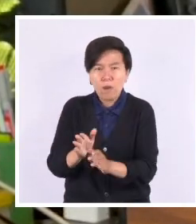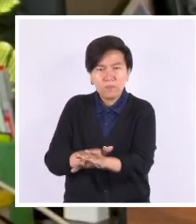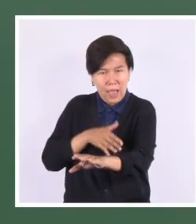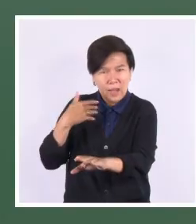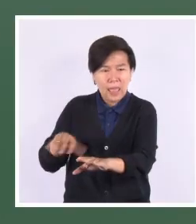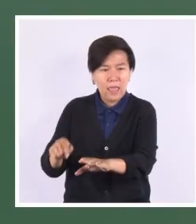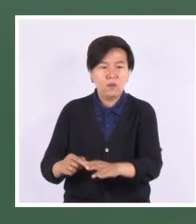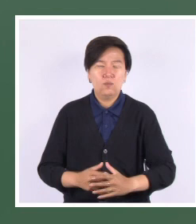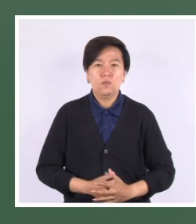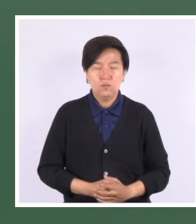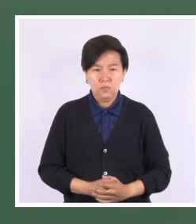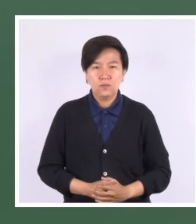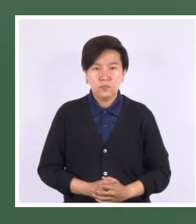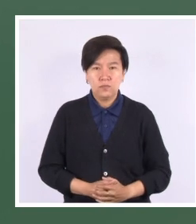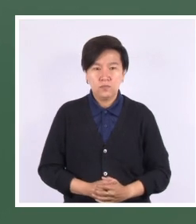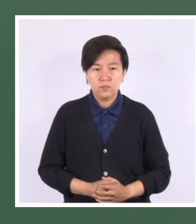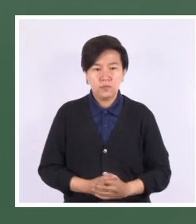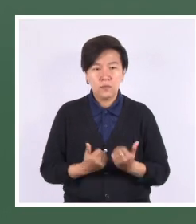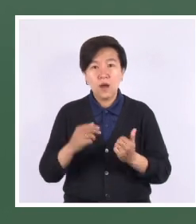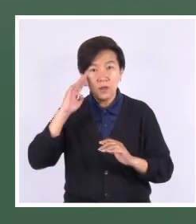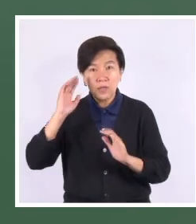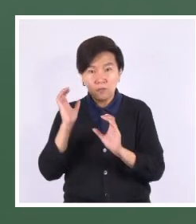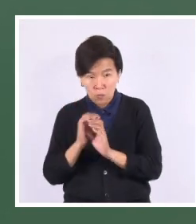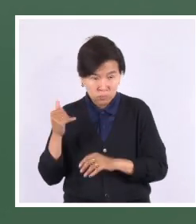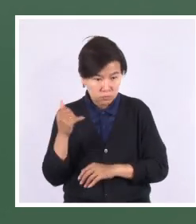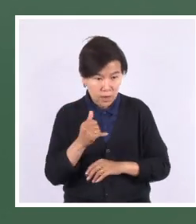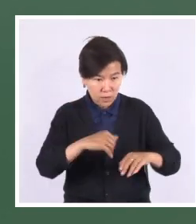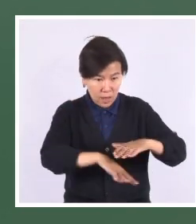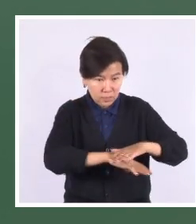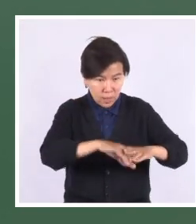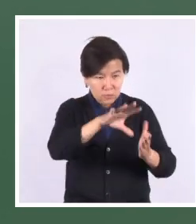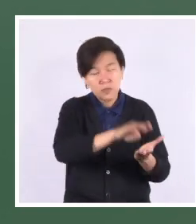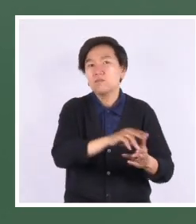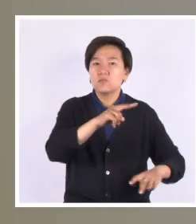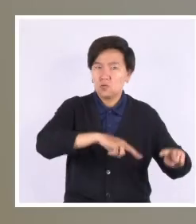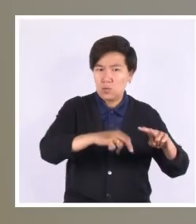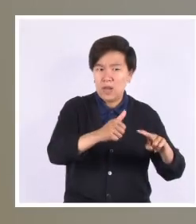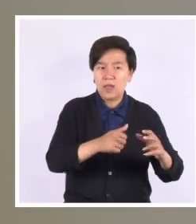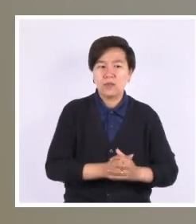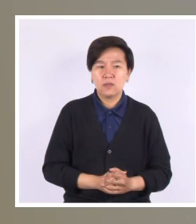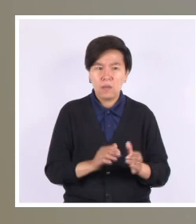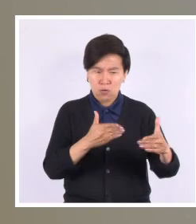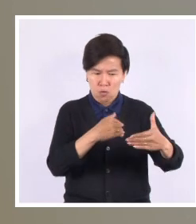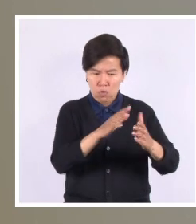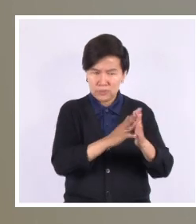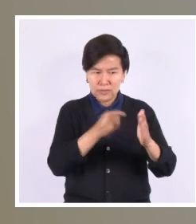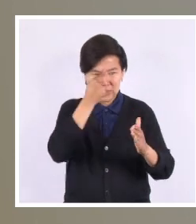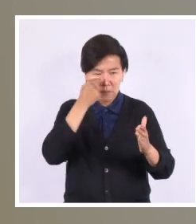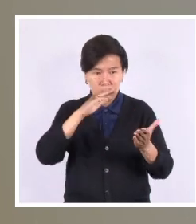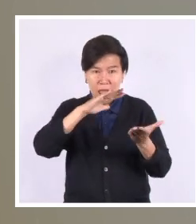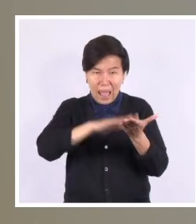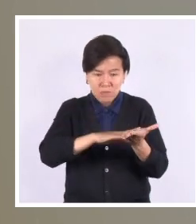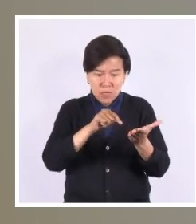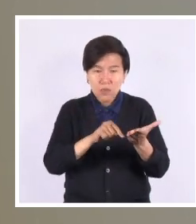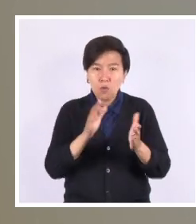นเหมือนอาวุธคู่กายเขาและยินดีให้ตำรวจเข้ามาสอบสวนมาตรวจลายนิ้วมือเลยว่าที่ติดอยู่บนกล่องสีดำนี้มีลายนิ้วมือช่